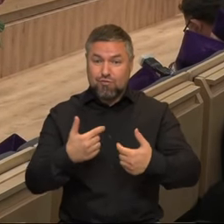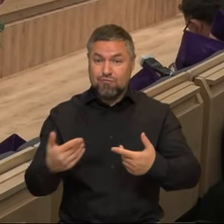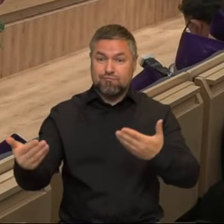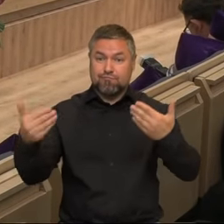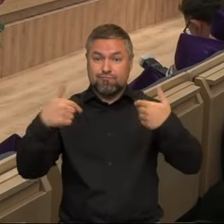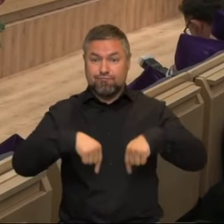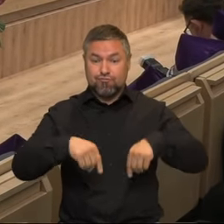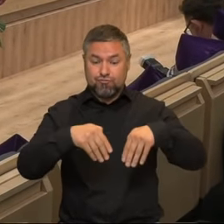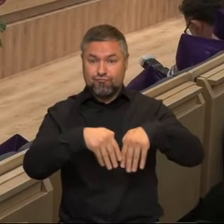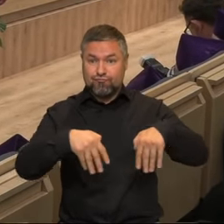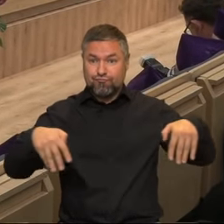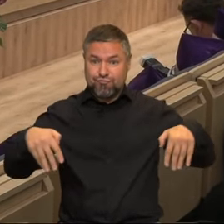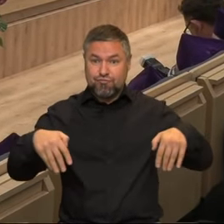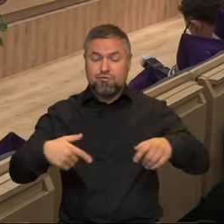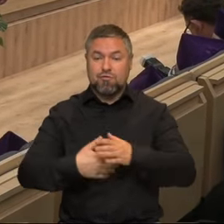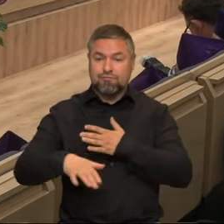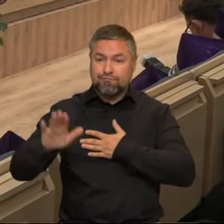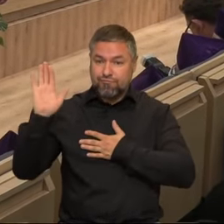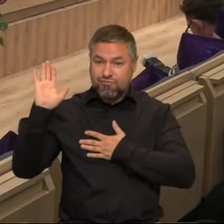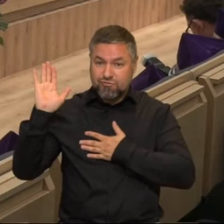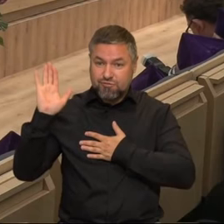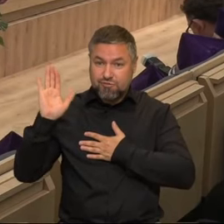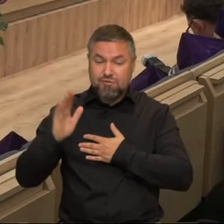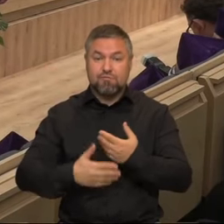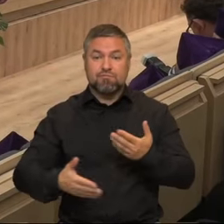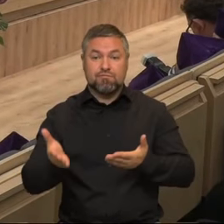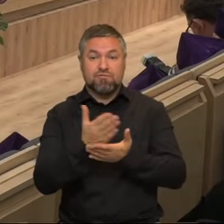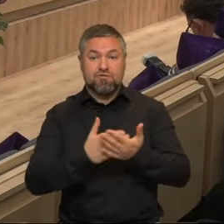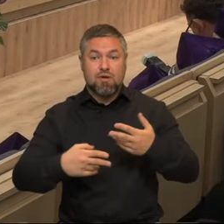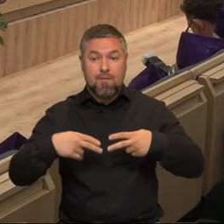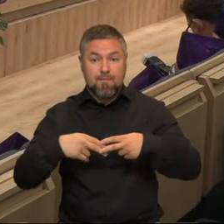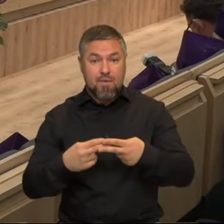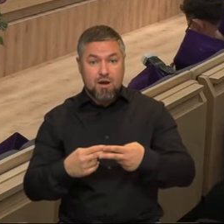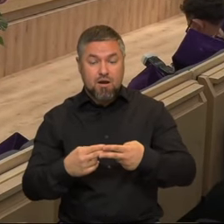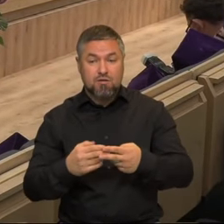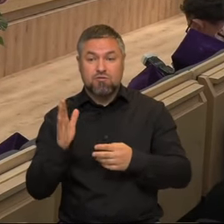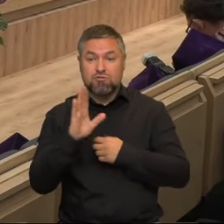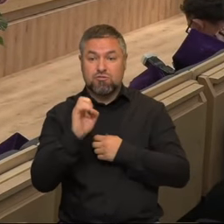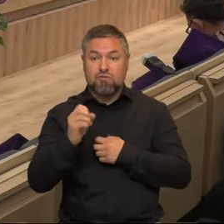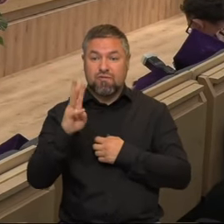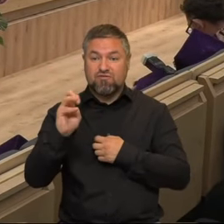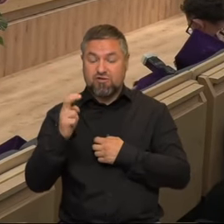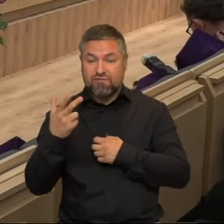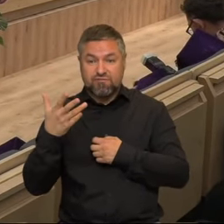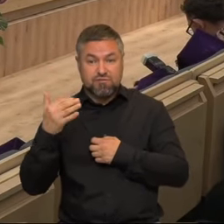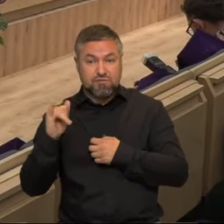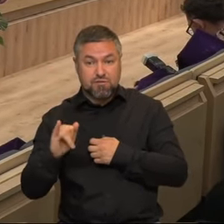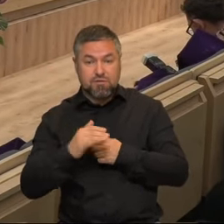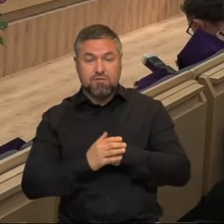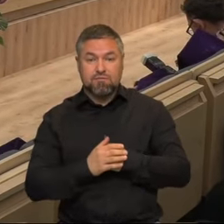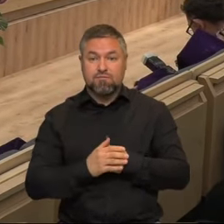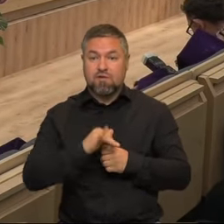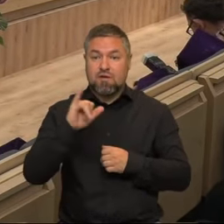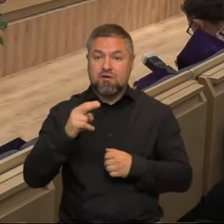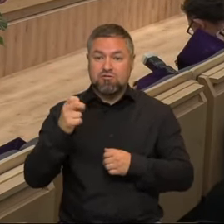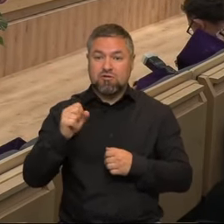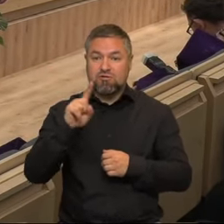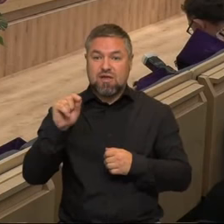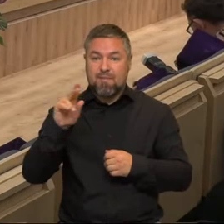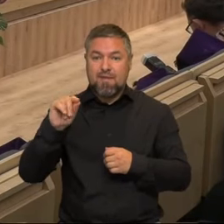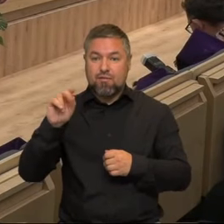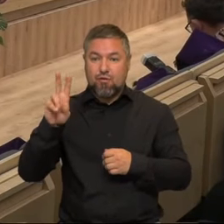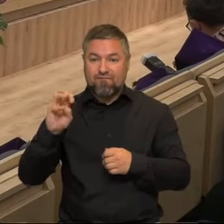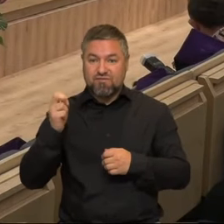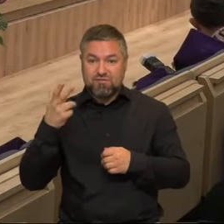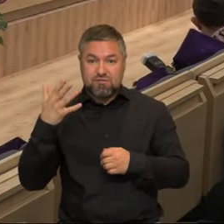wyjście przed podium i złożenie ślubowania. Z Wydziału Mechanicznego Szymon Wiśniewski i Jędrzej